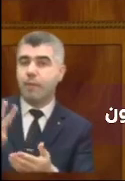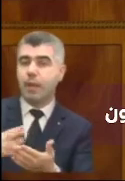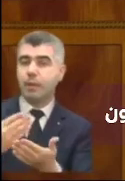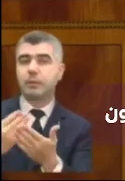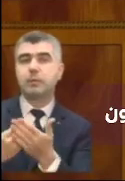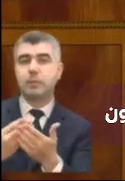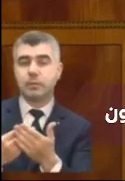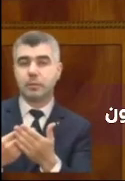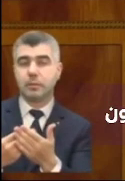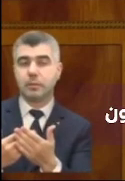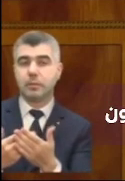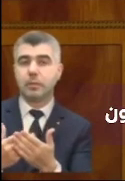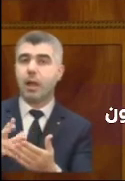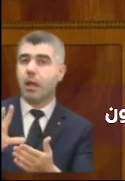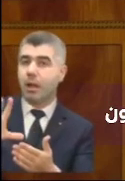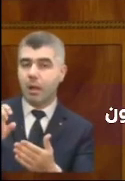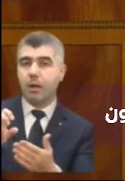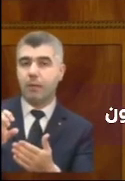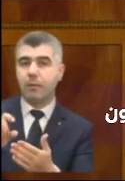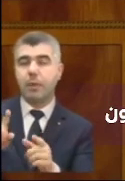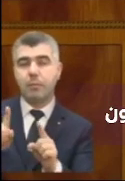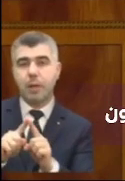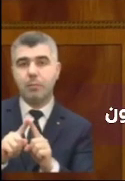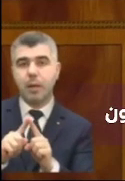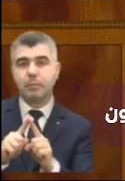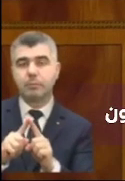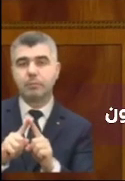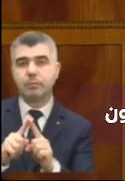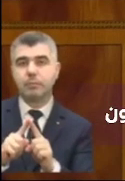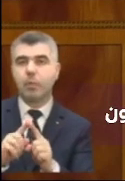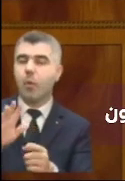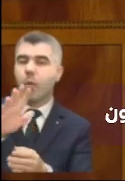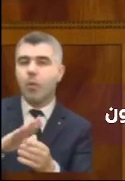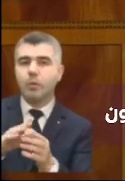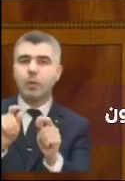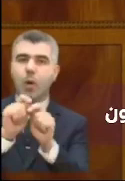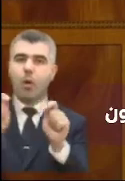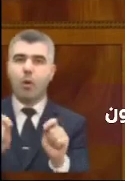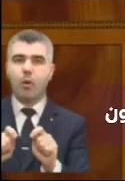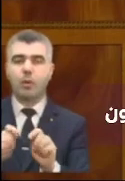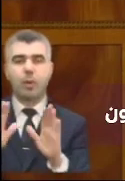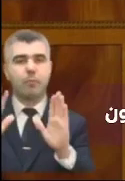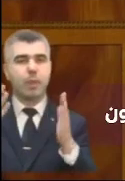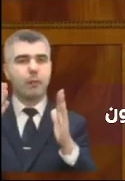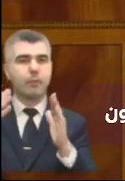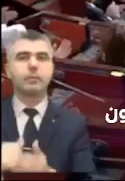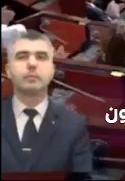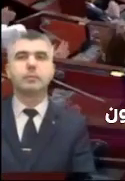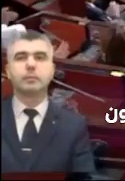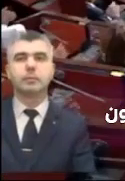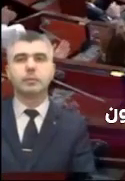غافائيل أريد هنا مجددا أن أعبر لهم عن احترامنا وعن امتناننا